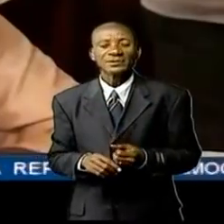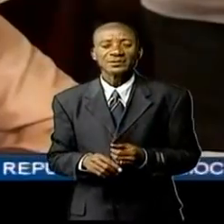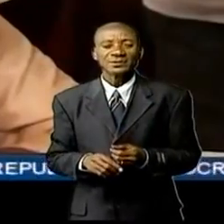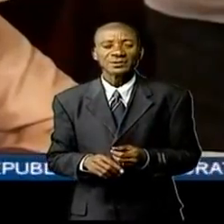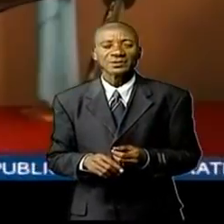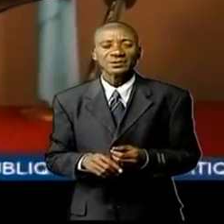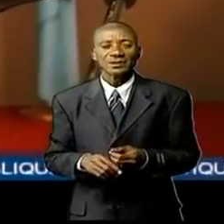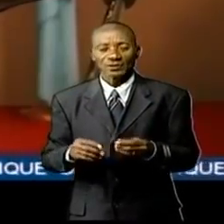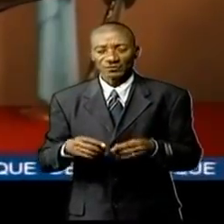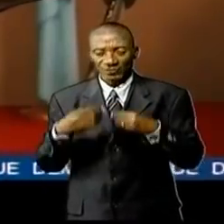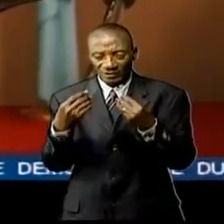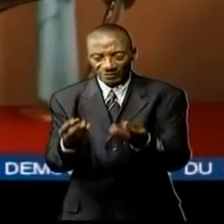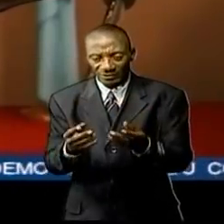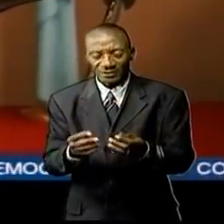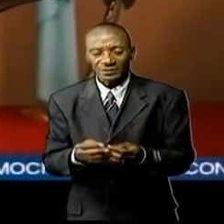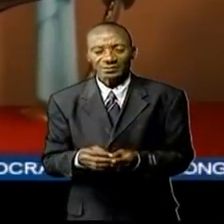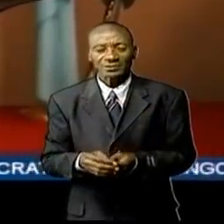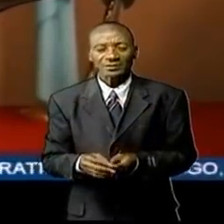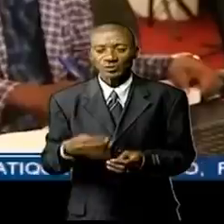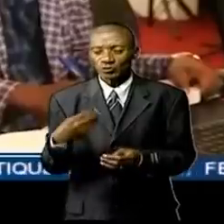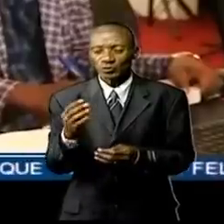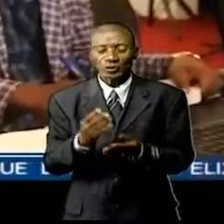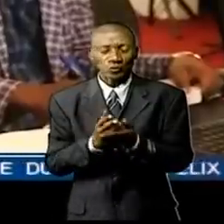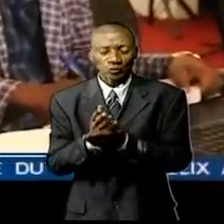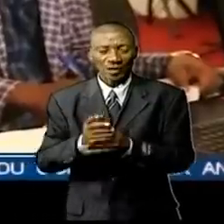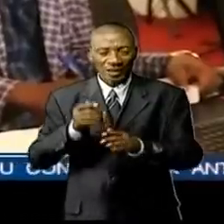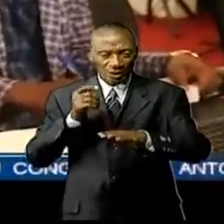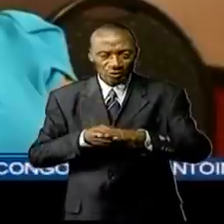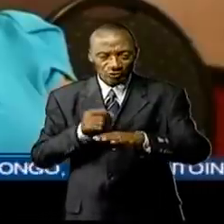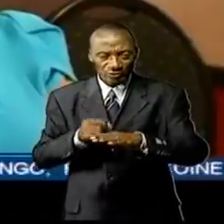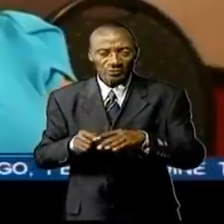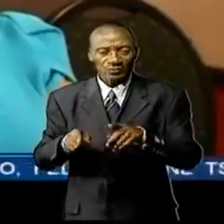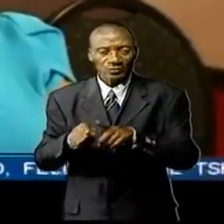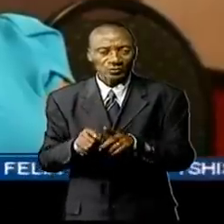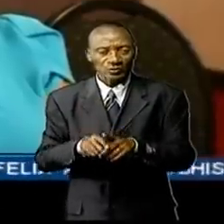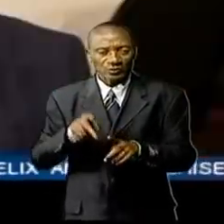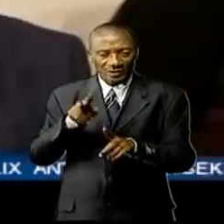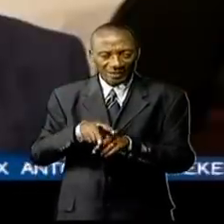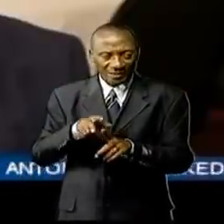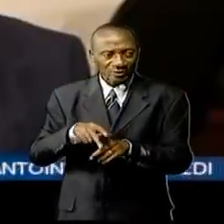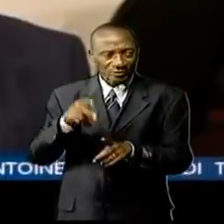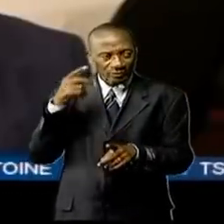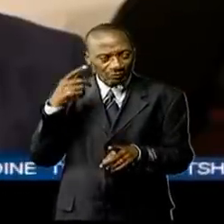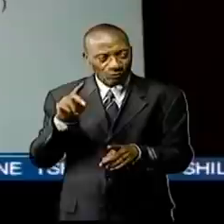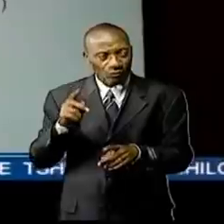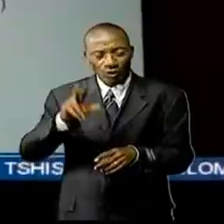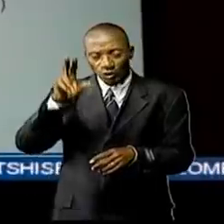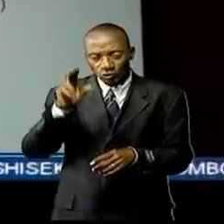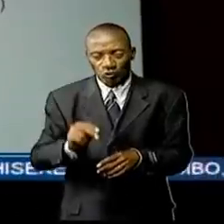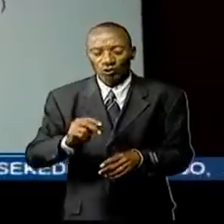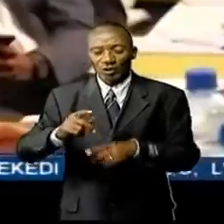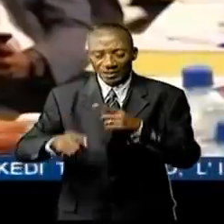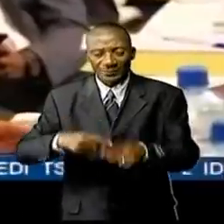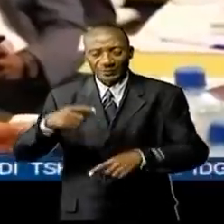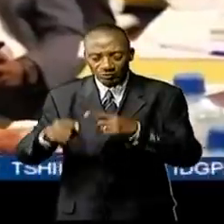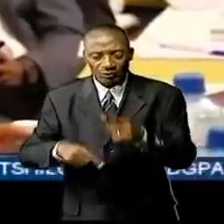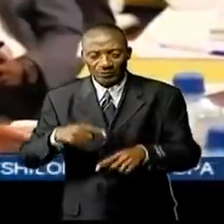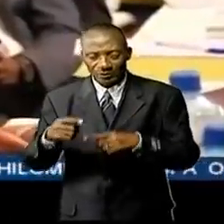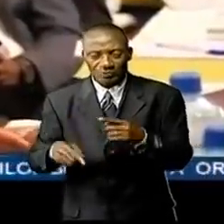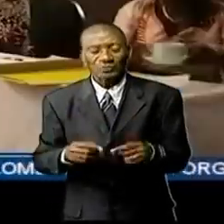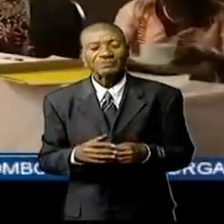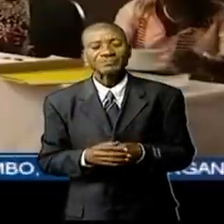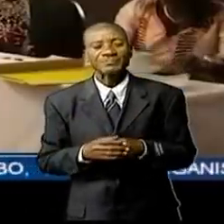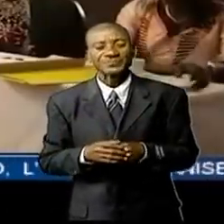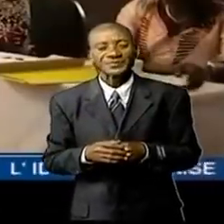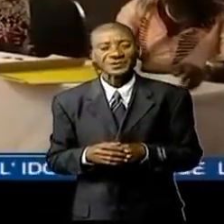essentiels, à savoir le droit à la justice et les garanties de non-répétition. Pour les Nations Unies, bâtir une société